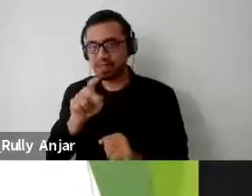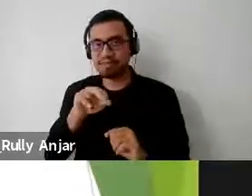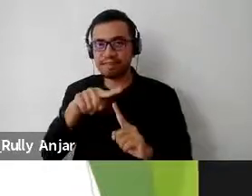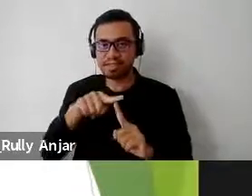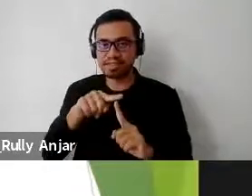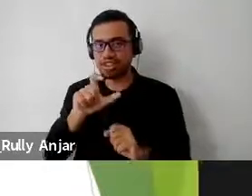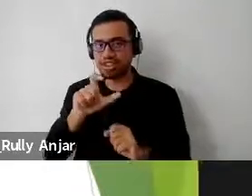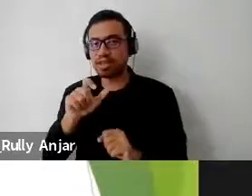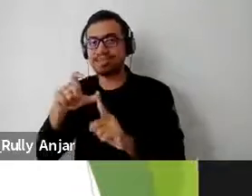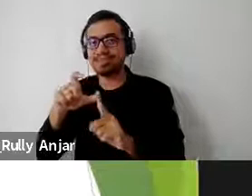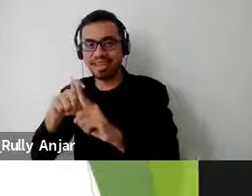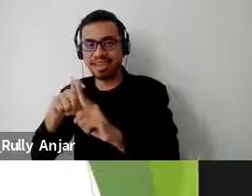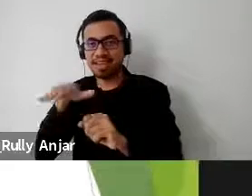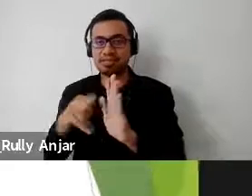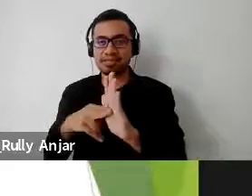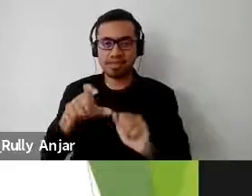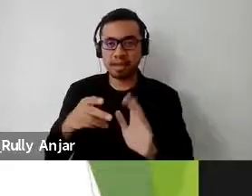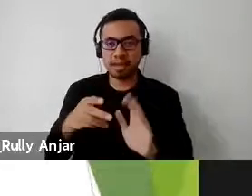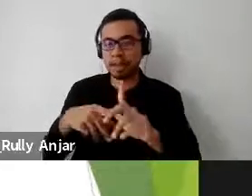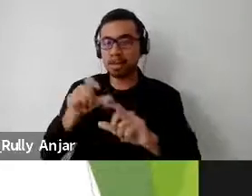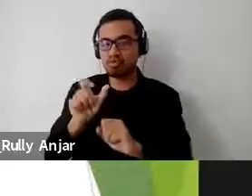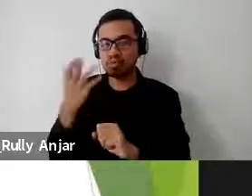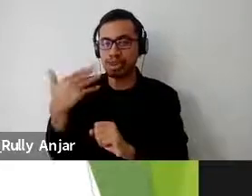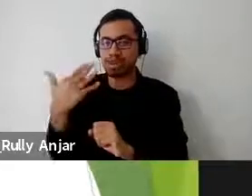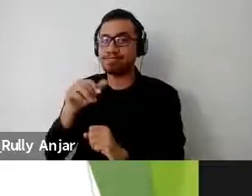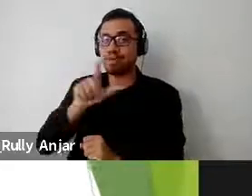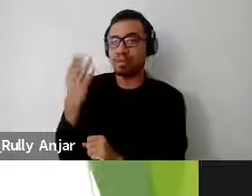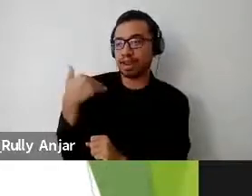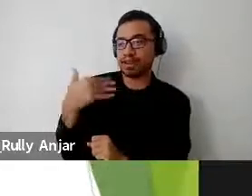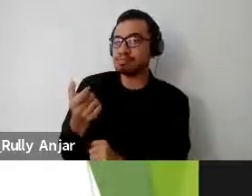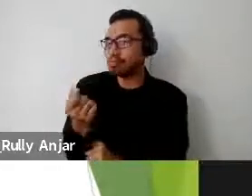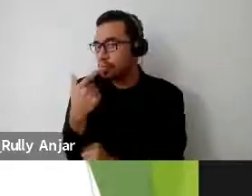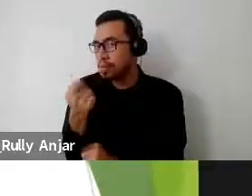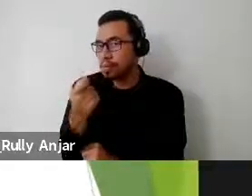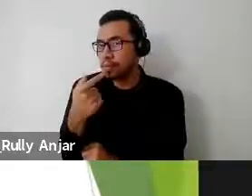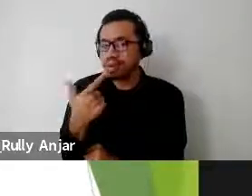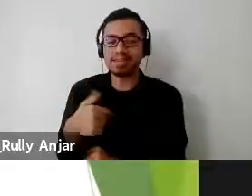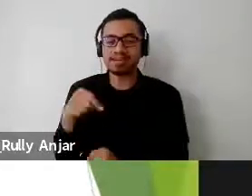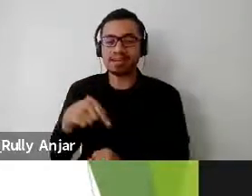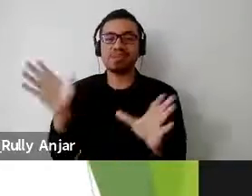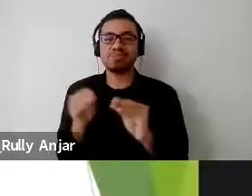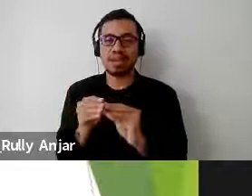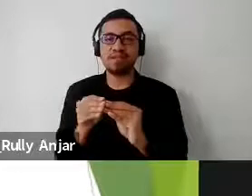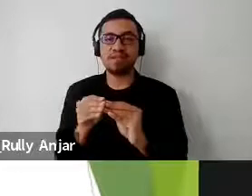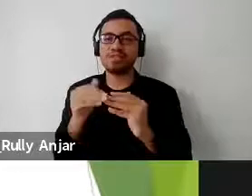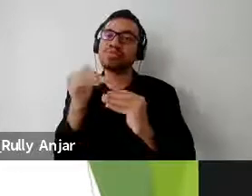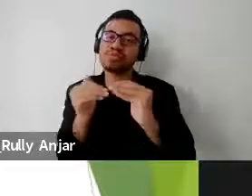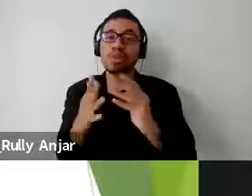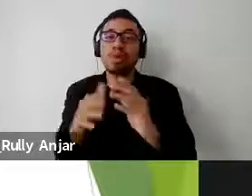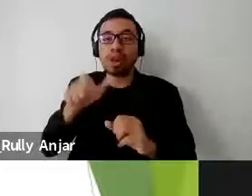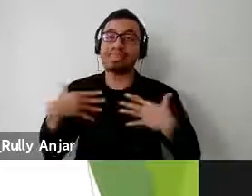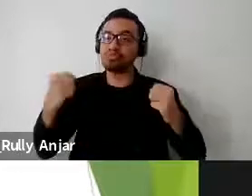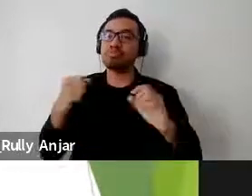vitamin E, kemudian zinc dan madu. Ya. Nah, ternyata pergerakannya ini semakin menaik. Ini perlu kita antisipasi